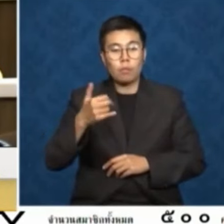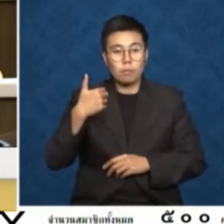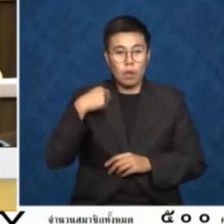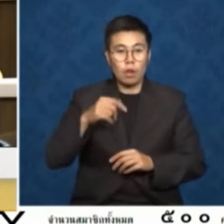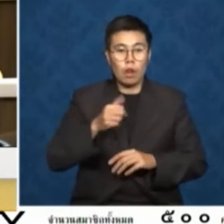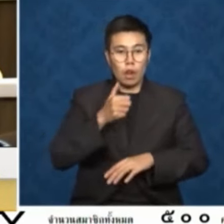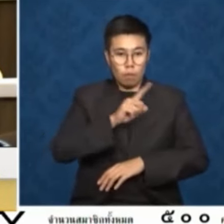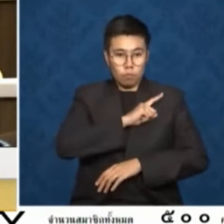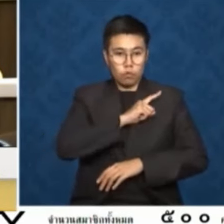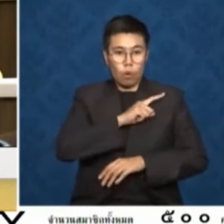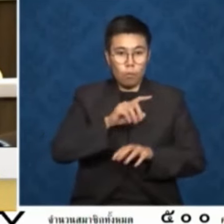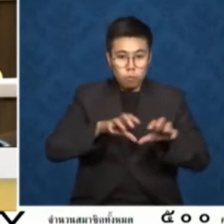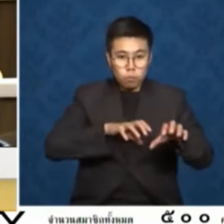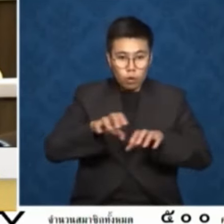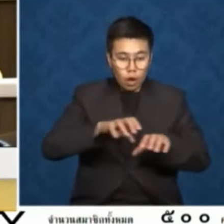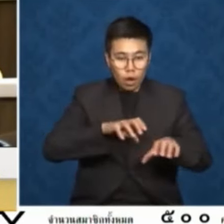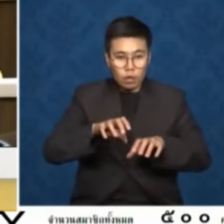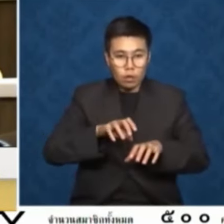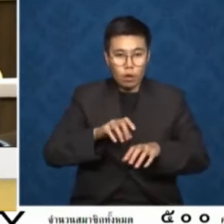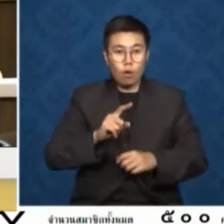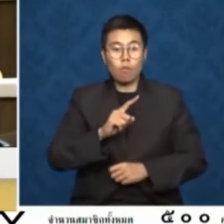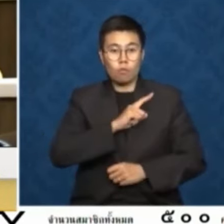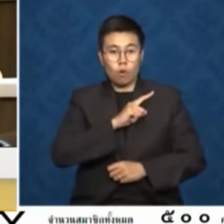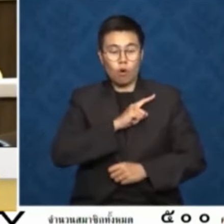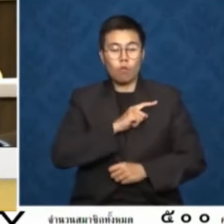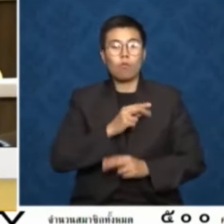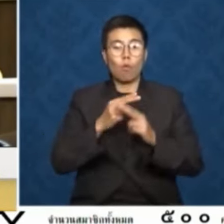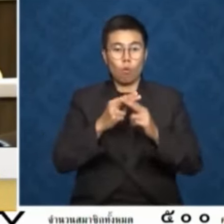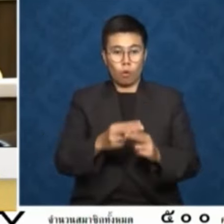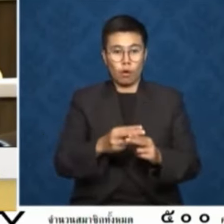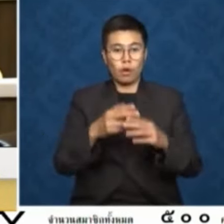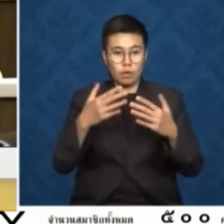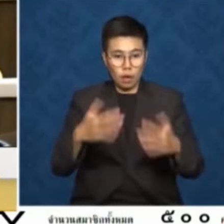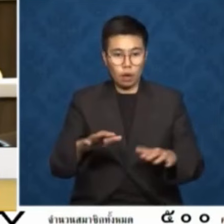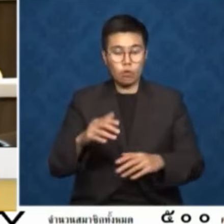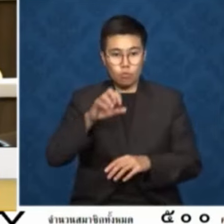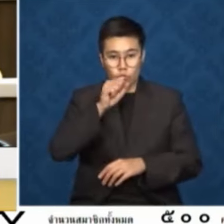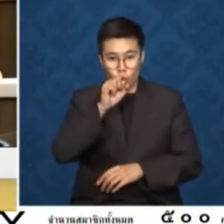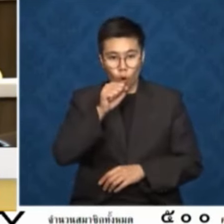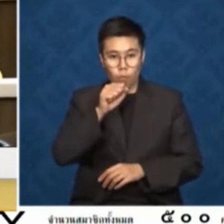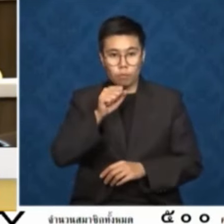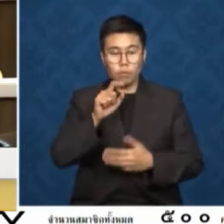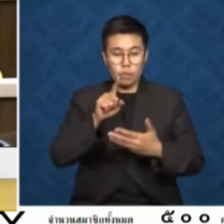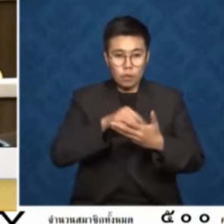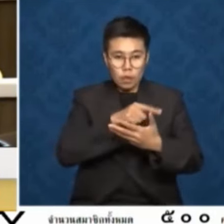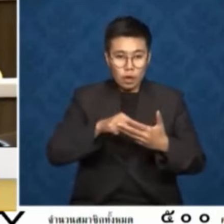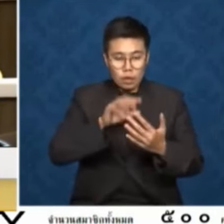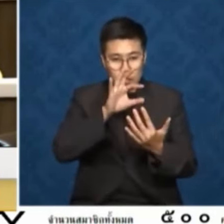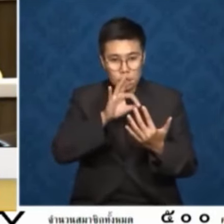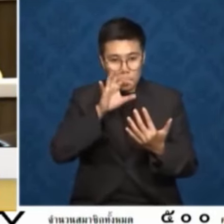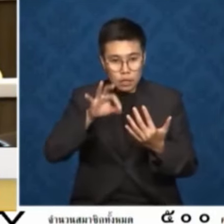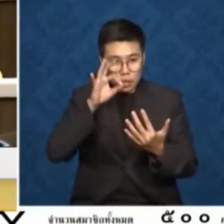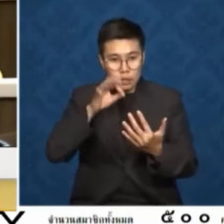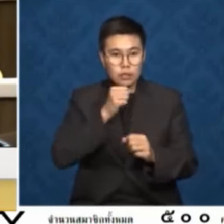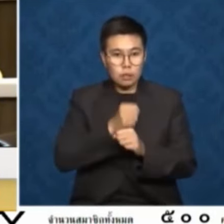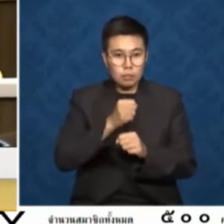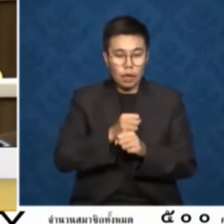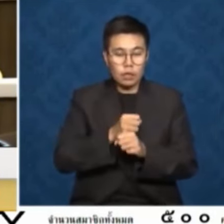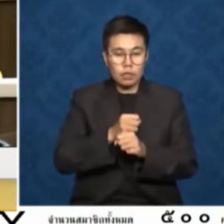หารในการปกครองของเขาเองทั้งการจัดการในการสอบแข่งขันและคัดเลือกข้าราชการพนักงานของเขา